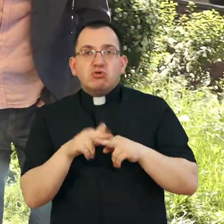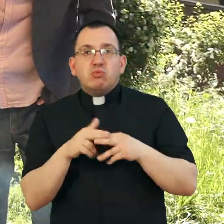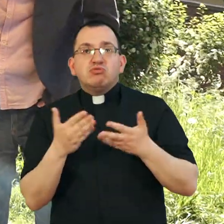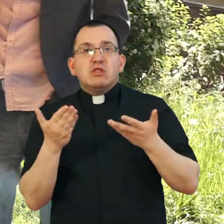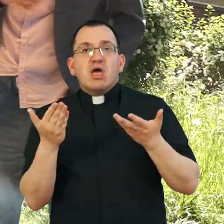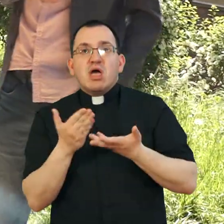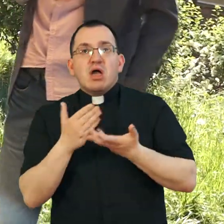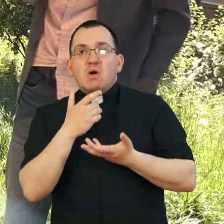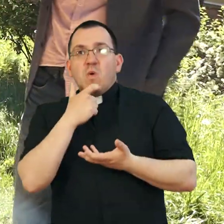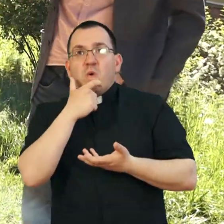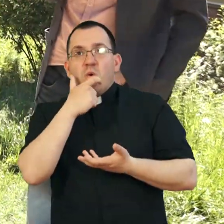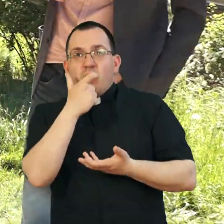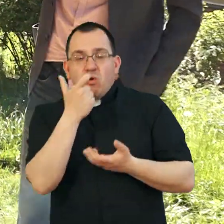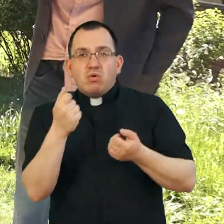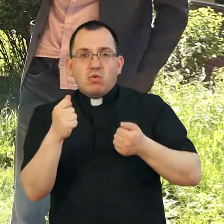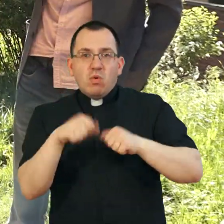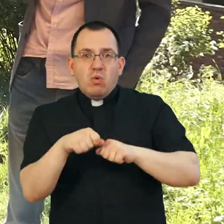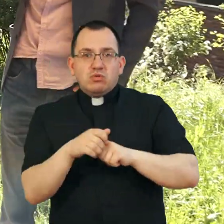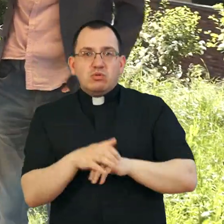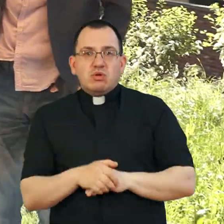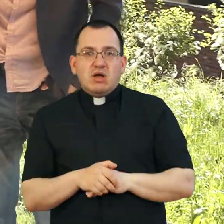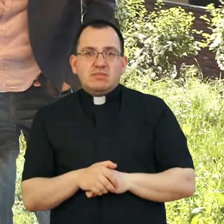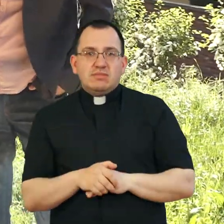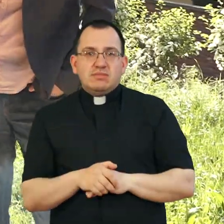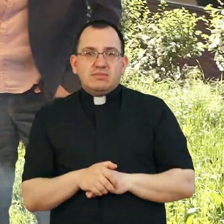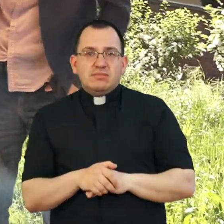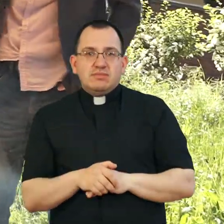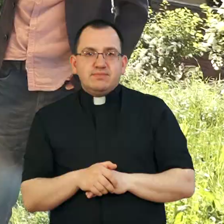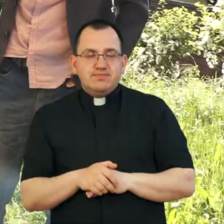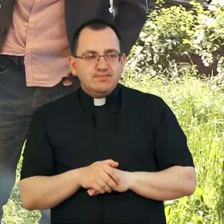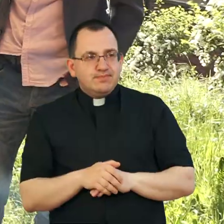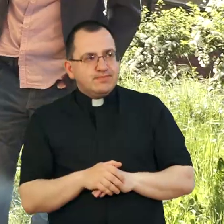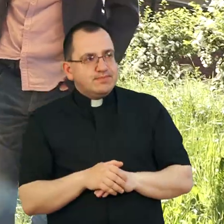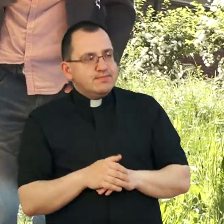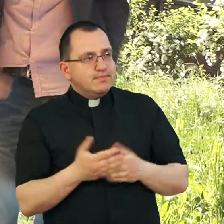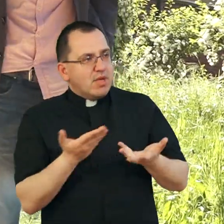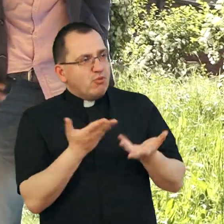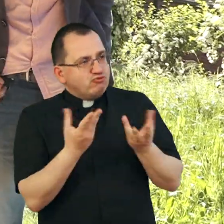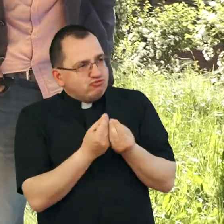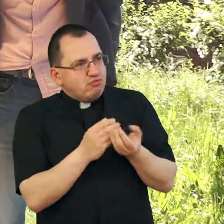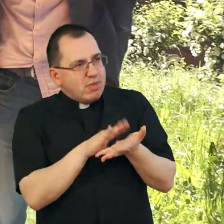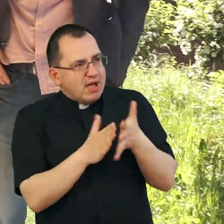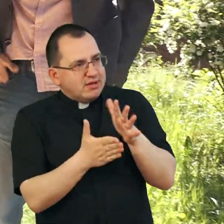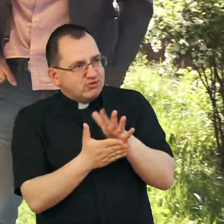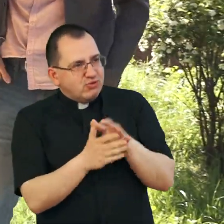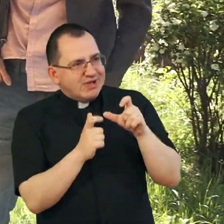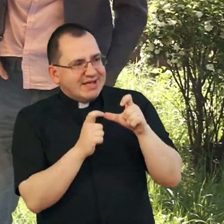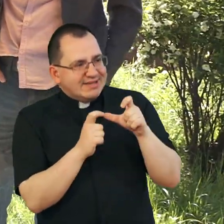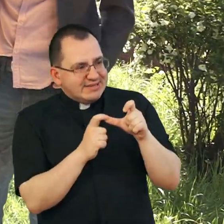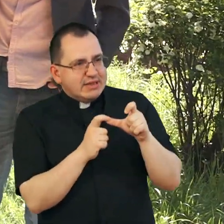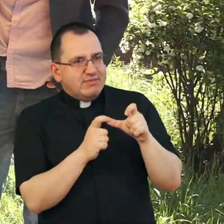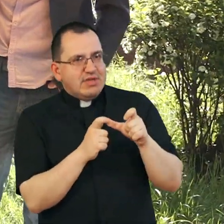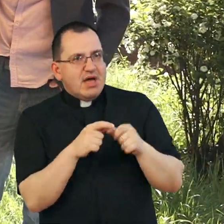kakav je Bog za tebe odredio, jer on najbolje zna. Evo, sa suprugom Silvijom primijetili smo vas